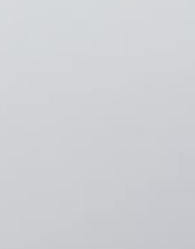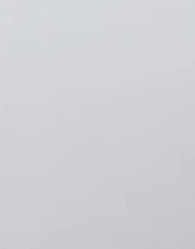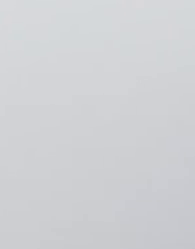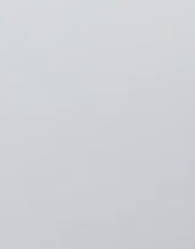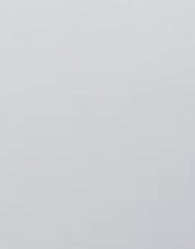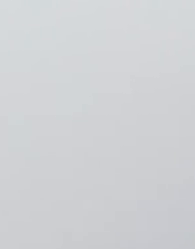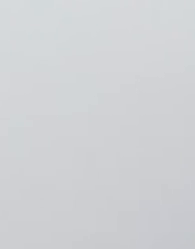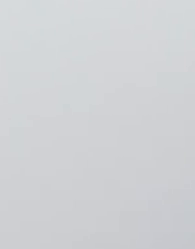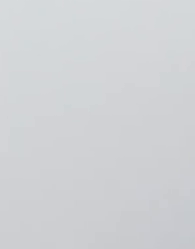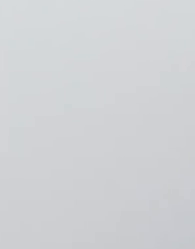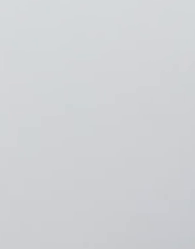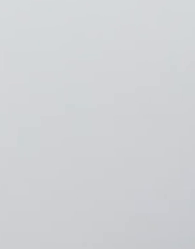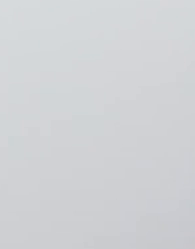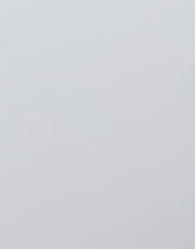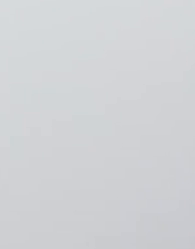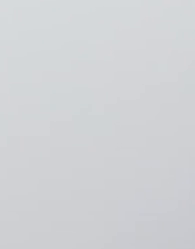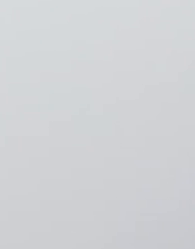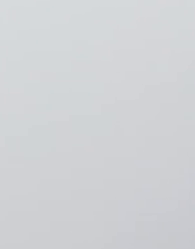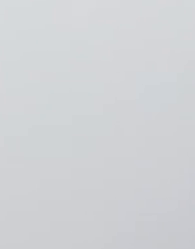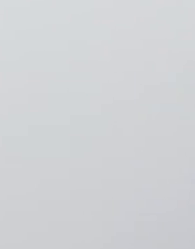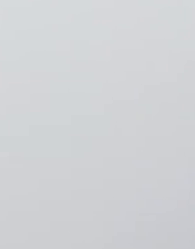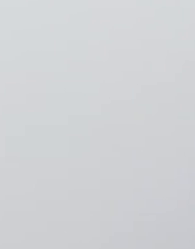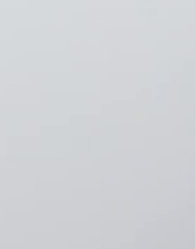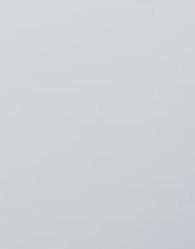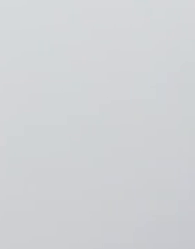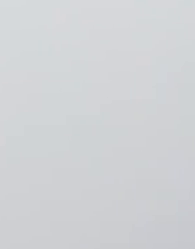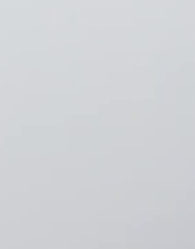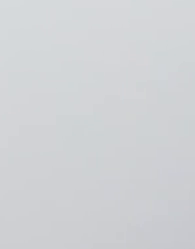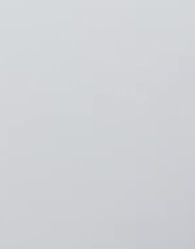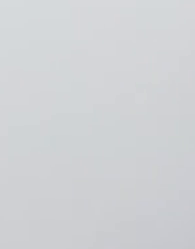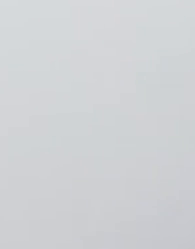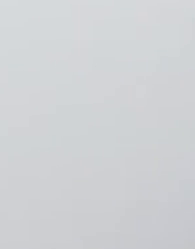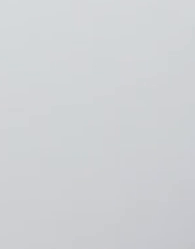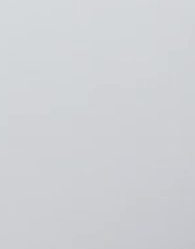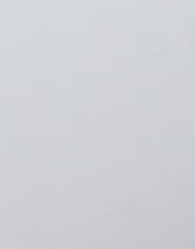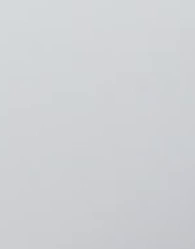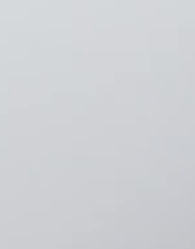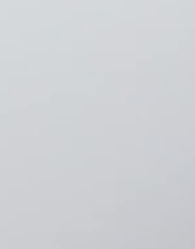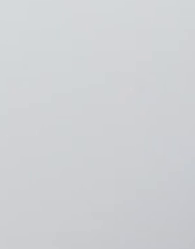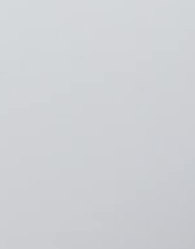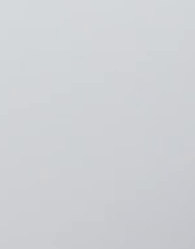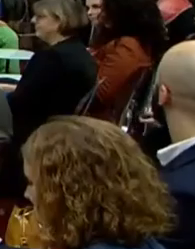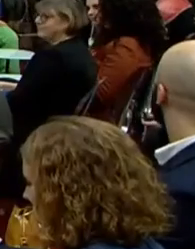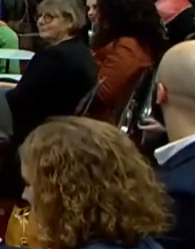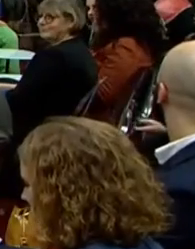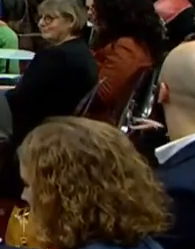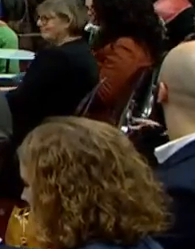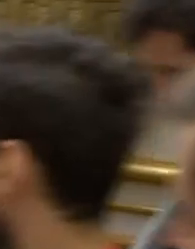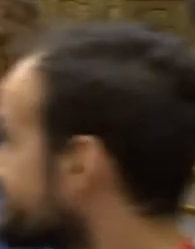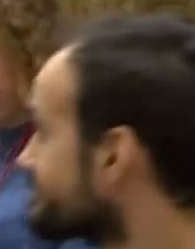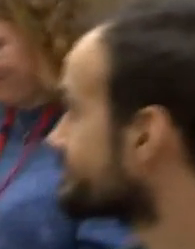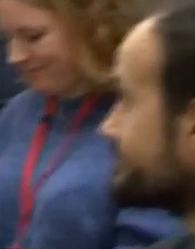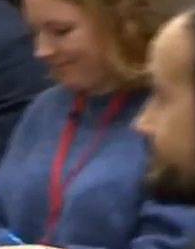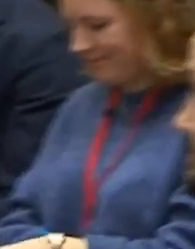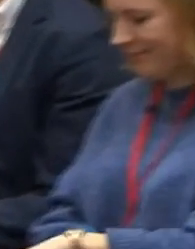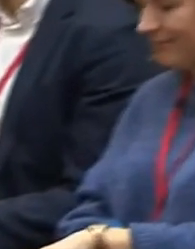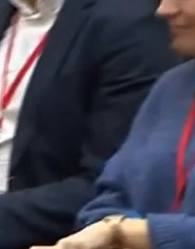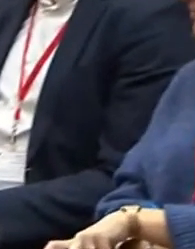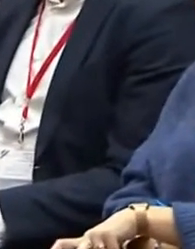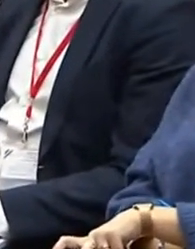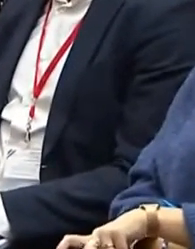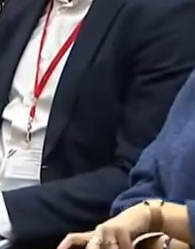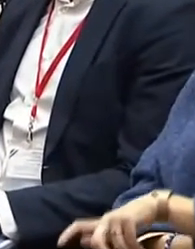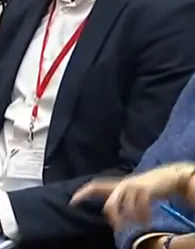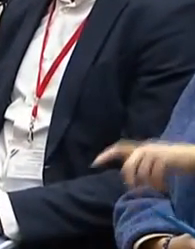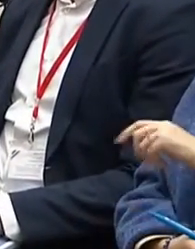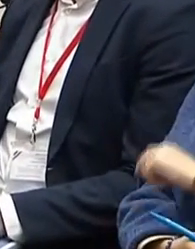Bonjour à toutes et bonjour à tous. J'espère que vous allez bien. Merci d'être là pour cette deuxième rencontre jeunesse de Matignon. On avait eu une